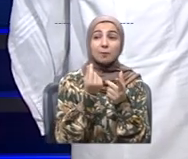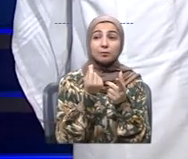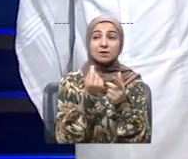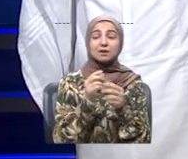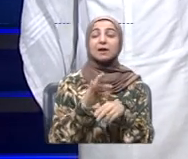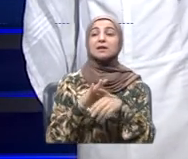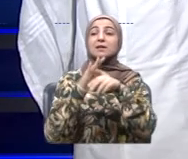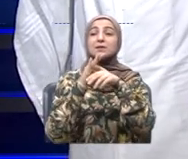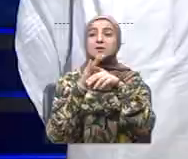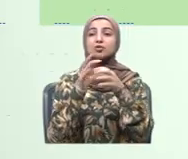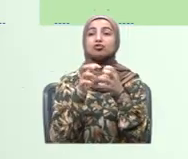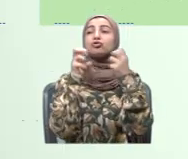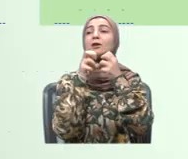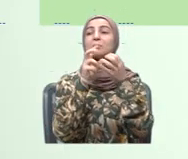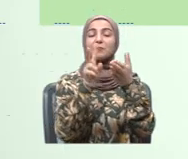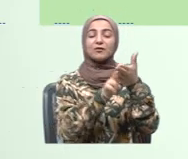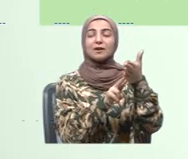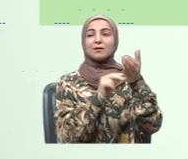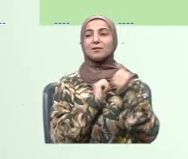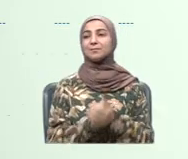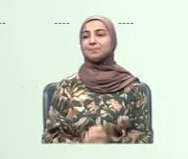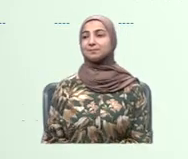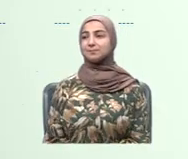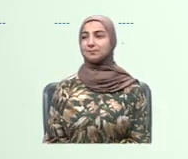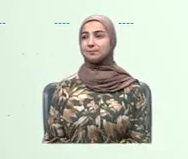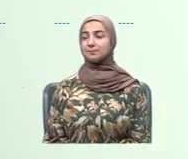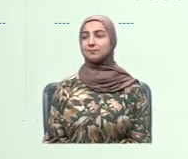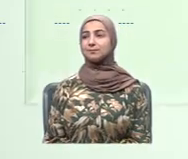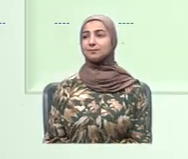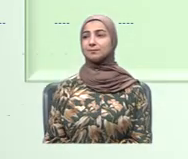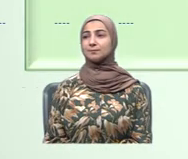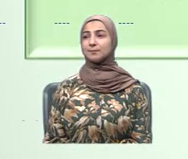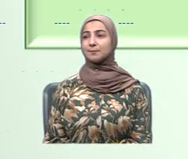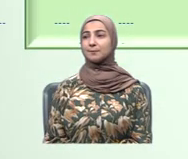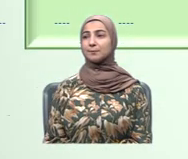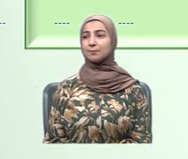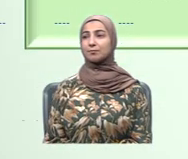فيستمتع بها ويفيد منها.